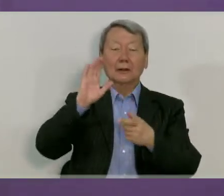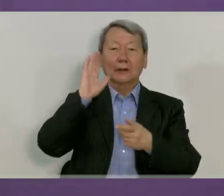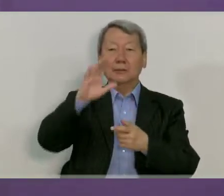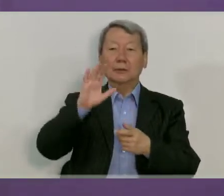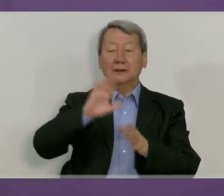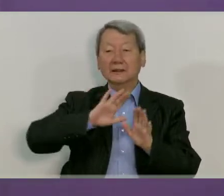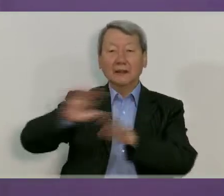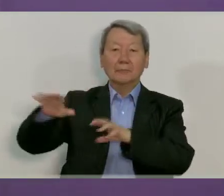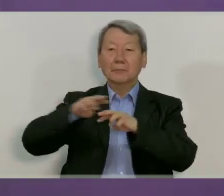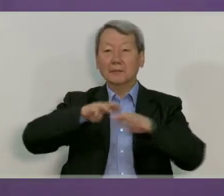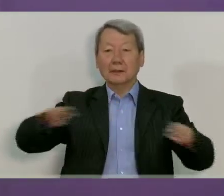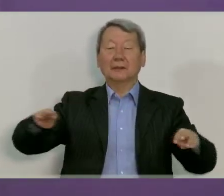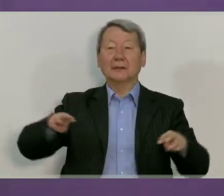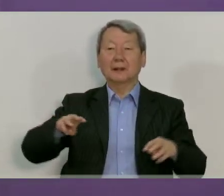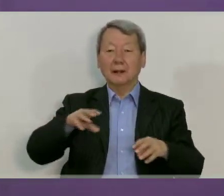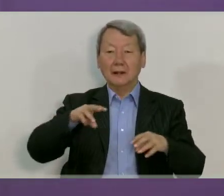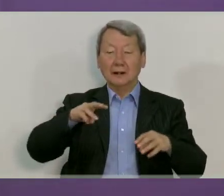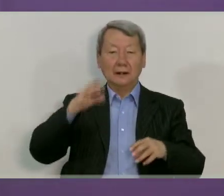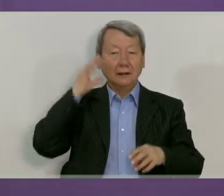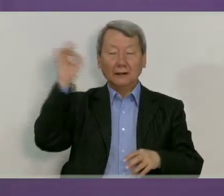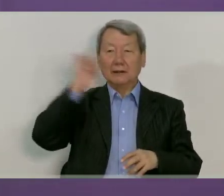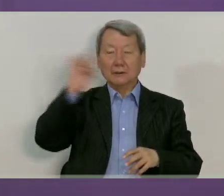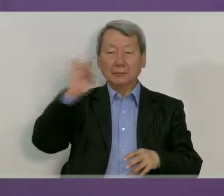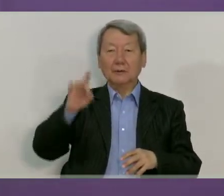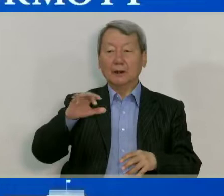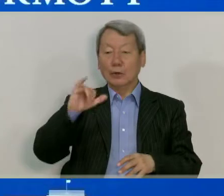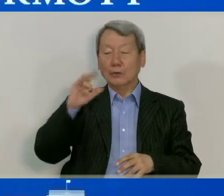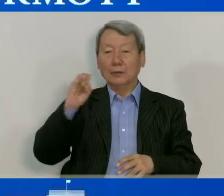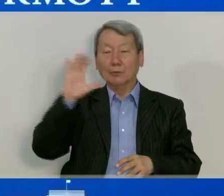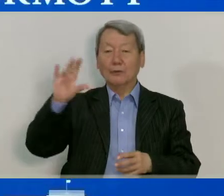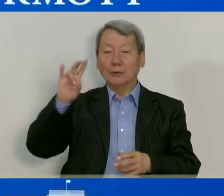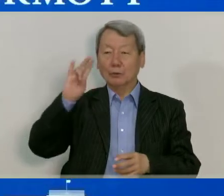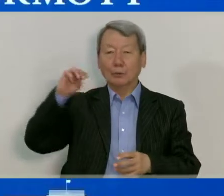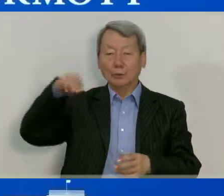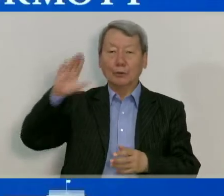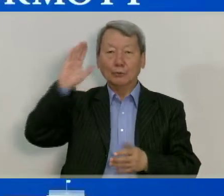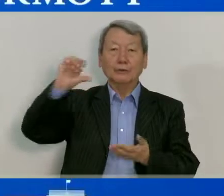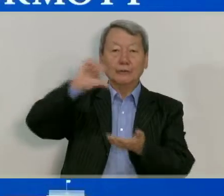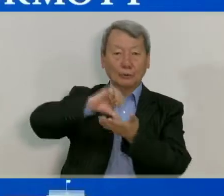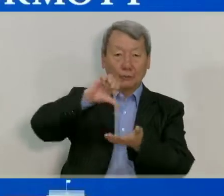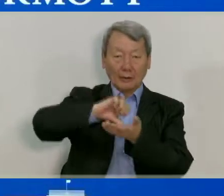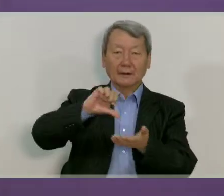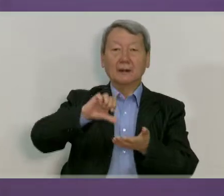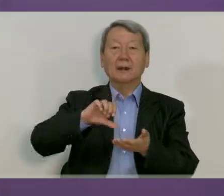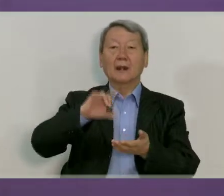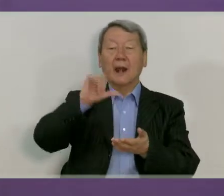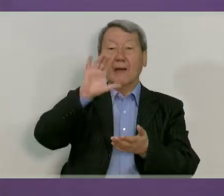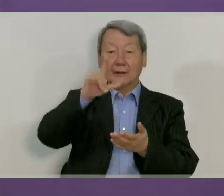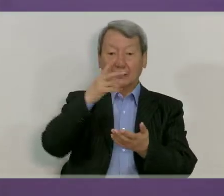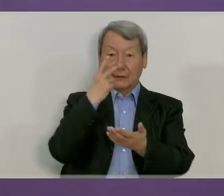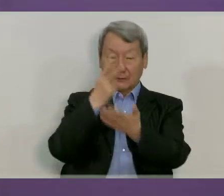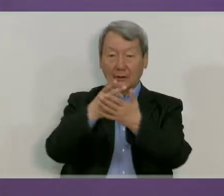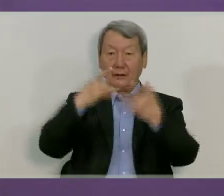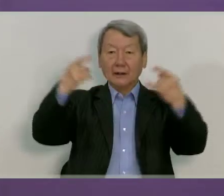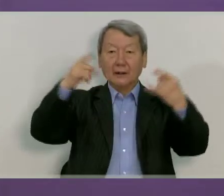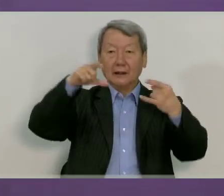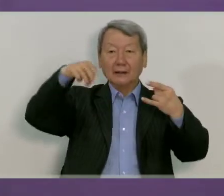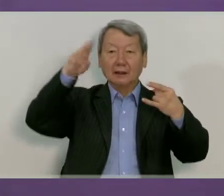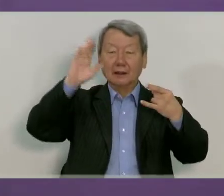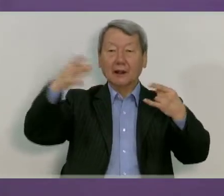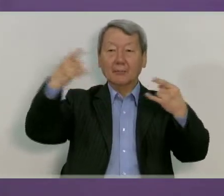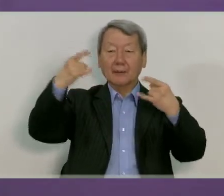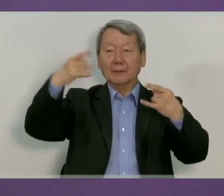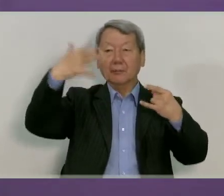Кыргыз Республикасынын саламаттыкты сактоо министринин орун басары Үсөнбаев Нурболот Төлөшович маалымат берет. Брифингти түзүүдөн ЛТР, КТРК,